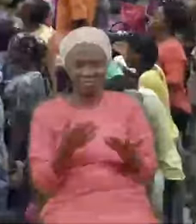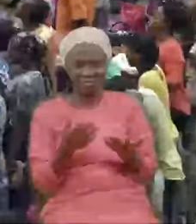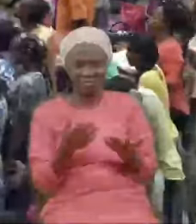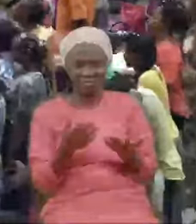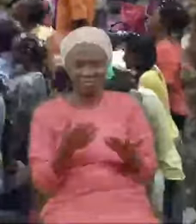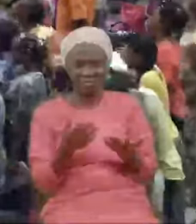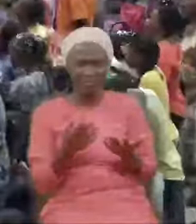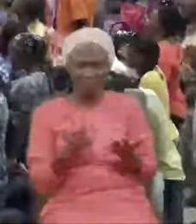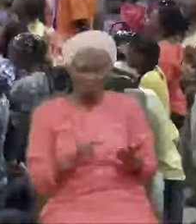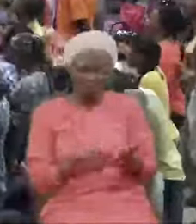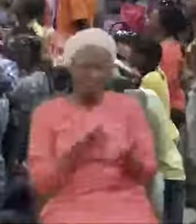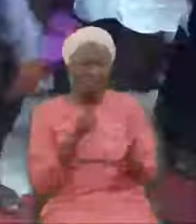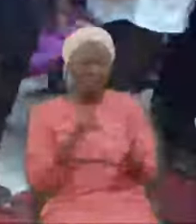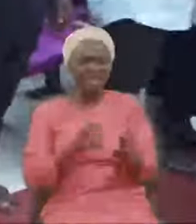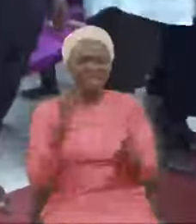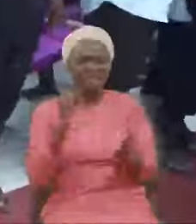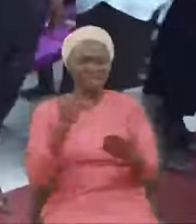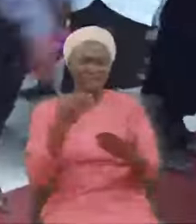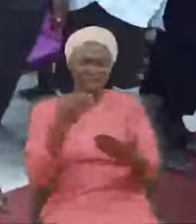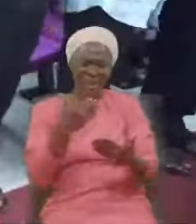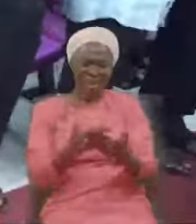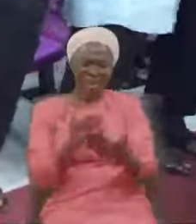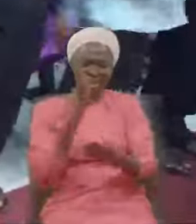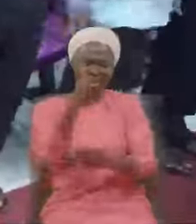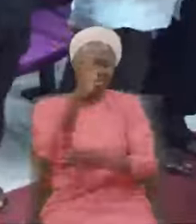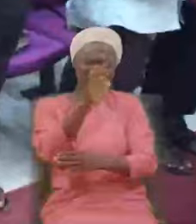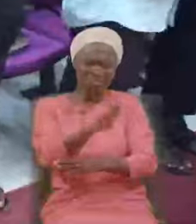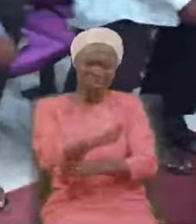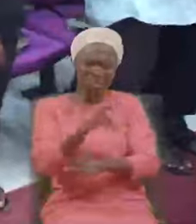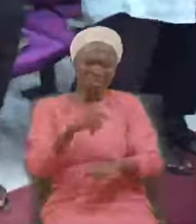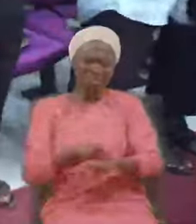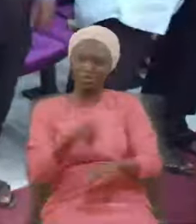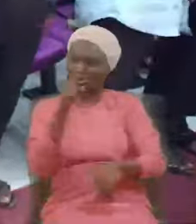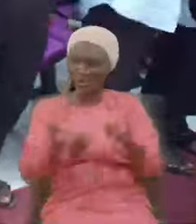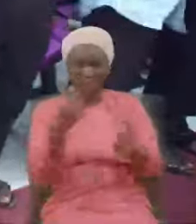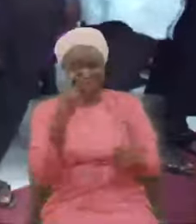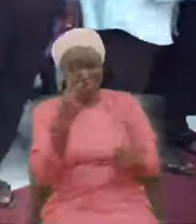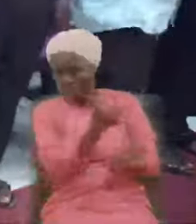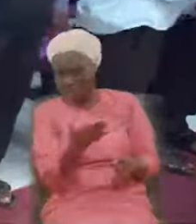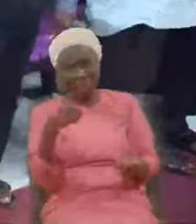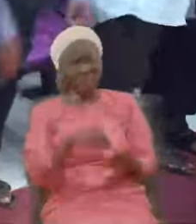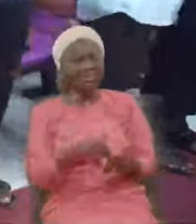Dès que il s'annuite, vous ne voyez plus bien.